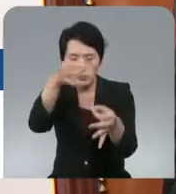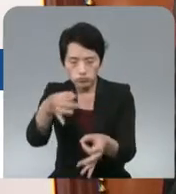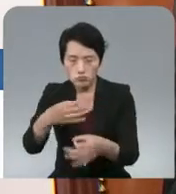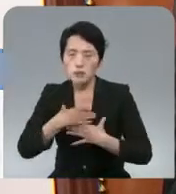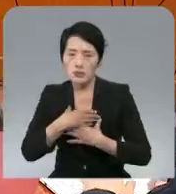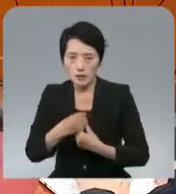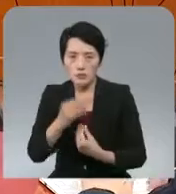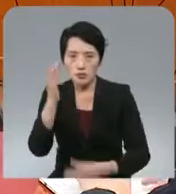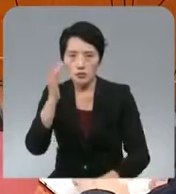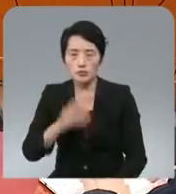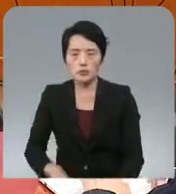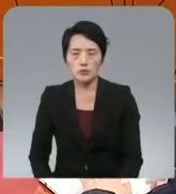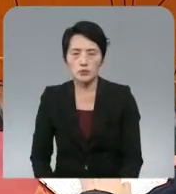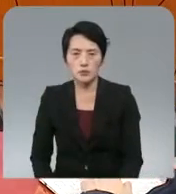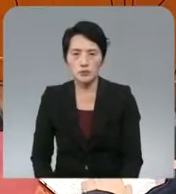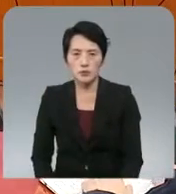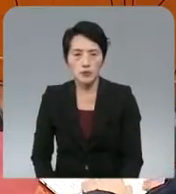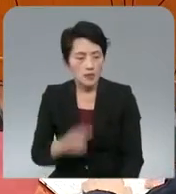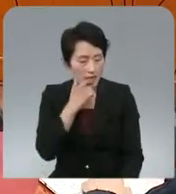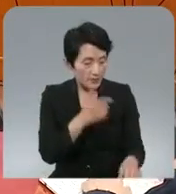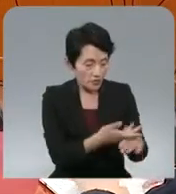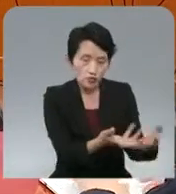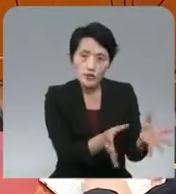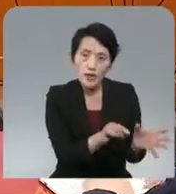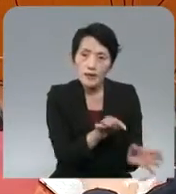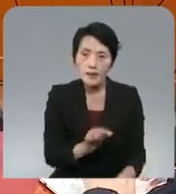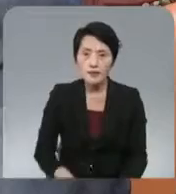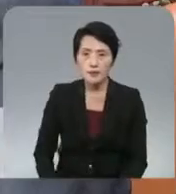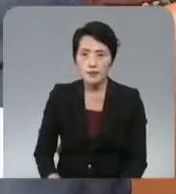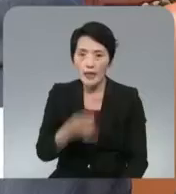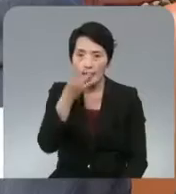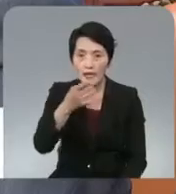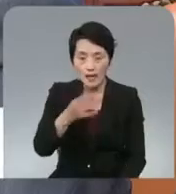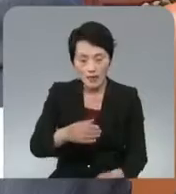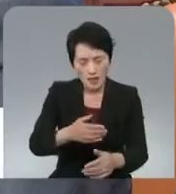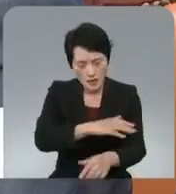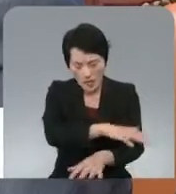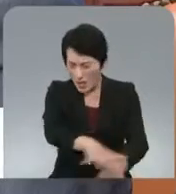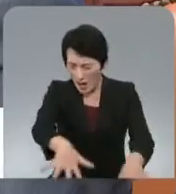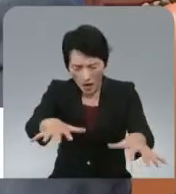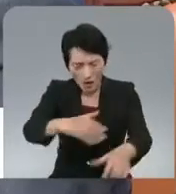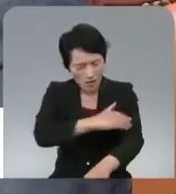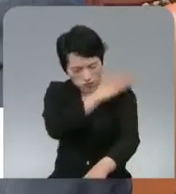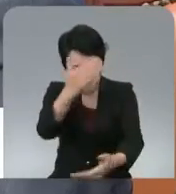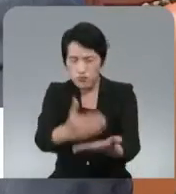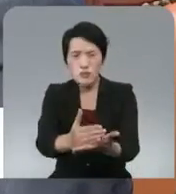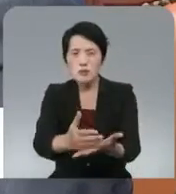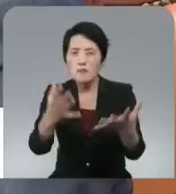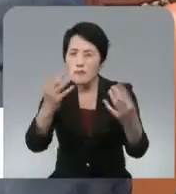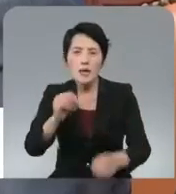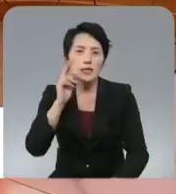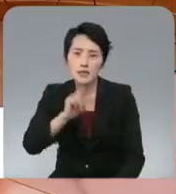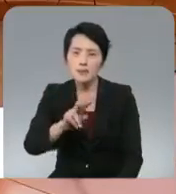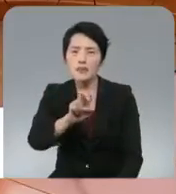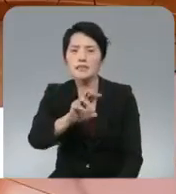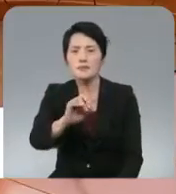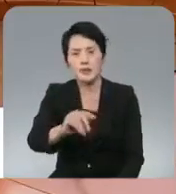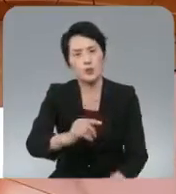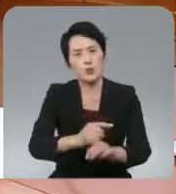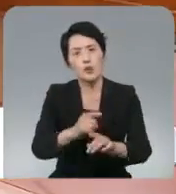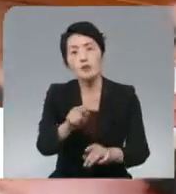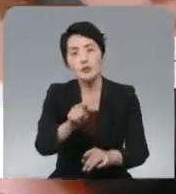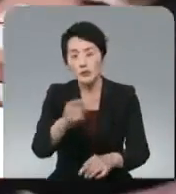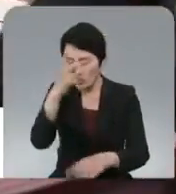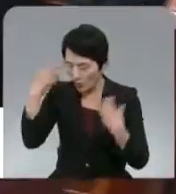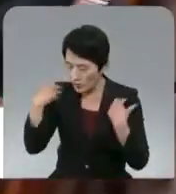710 milliards d'euros chaque année le dieu qui sera lié au parc des conservateurs soulignant que cette année encore et l'envisage